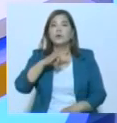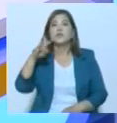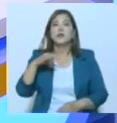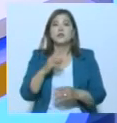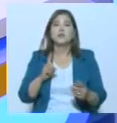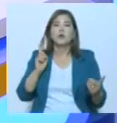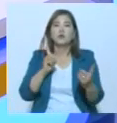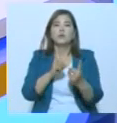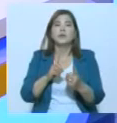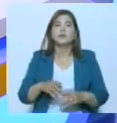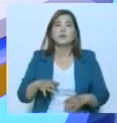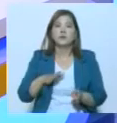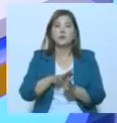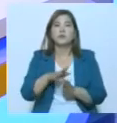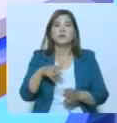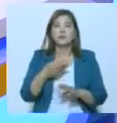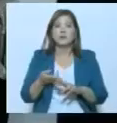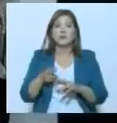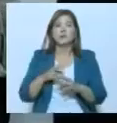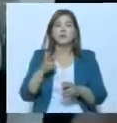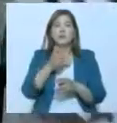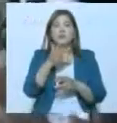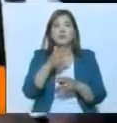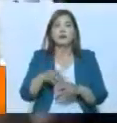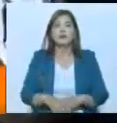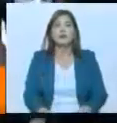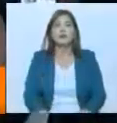алды. Толығырақ келесі бейнесюжетте.